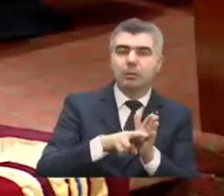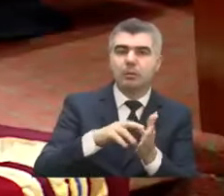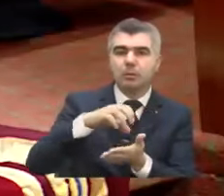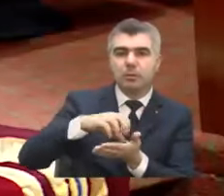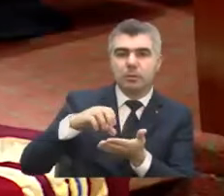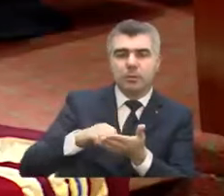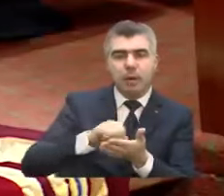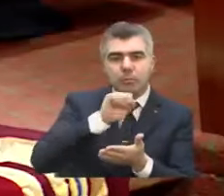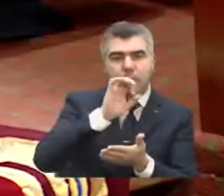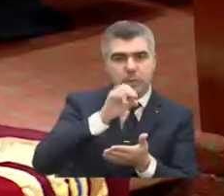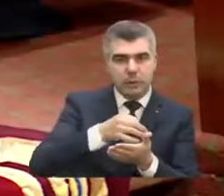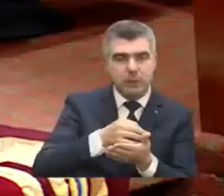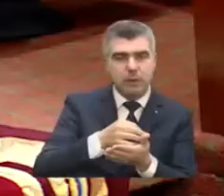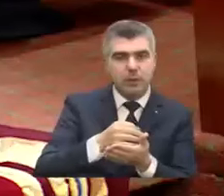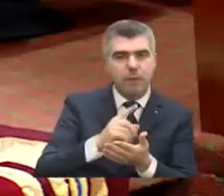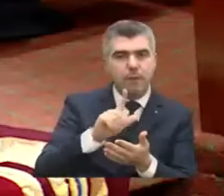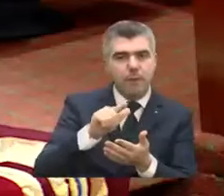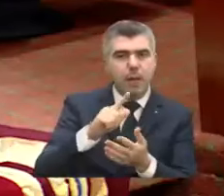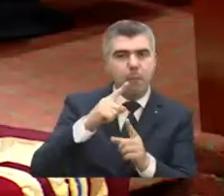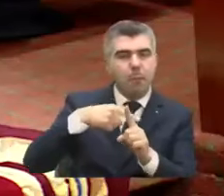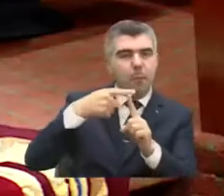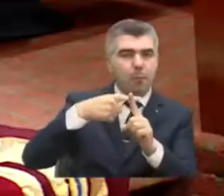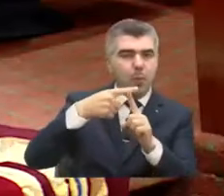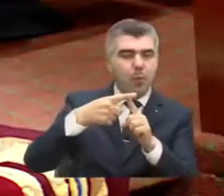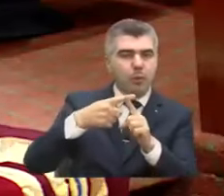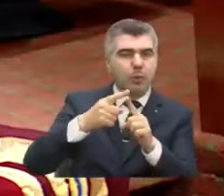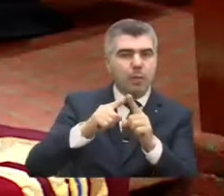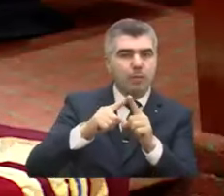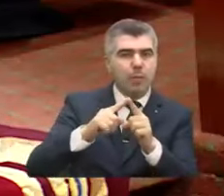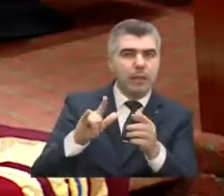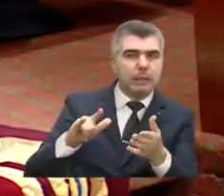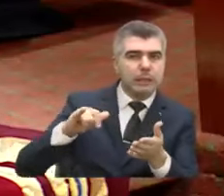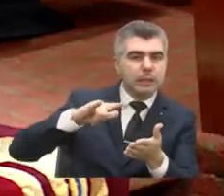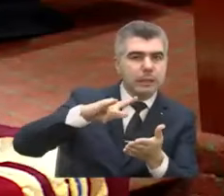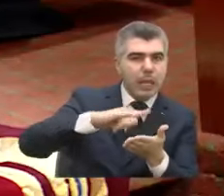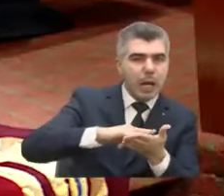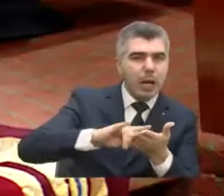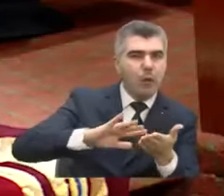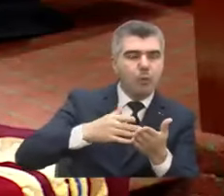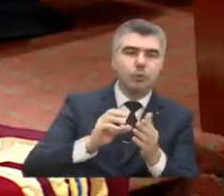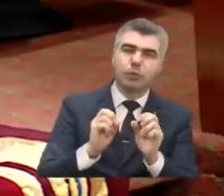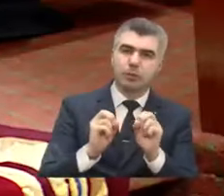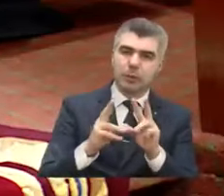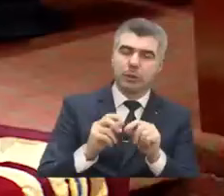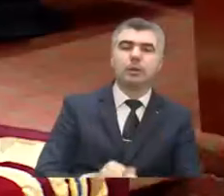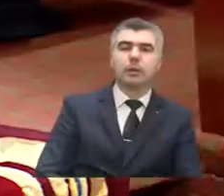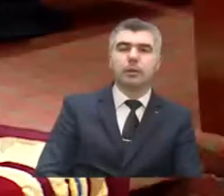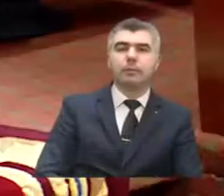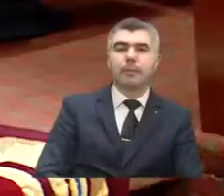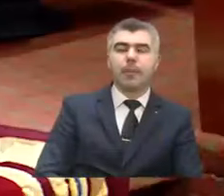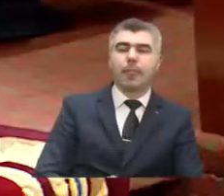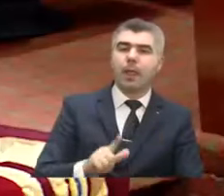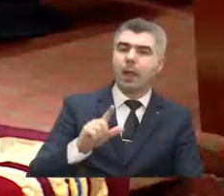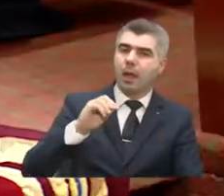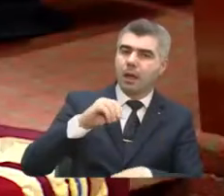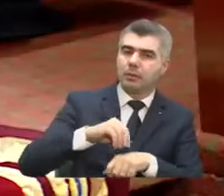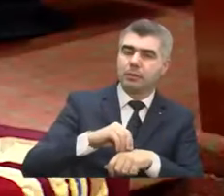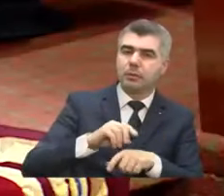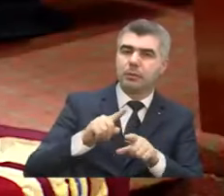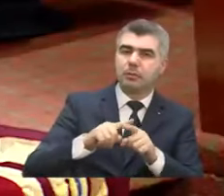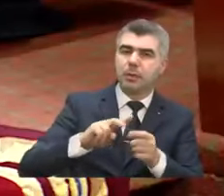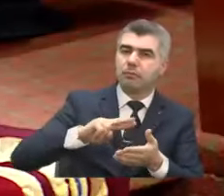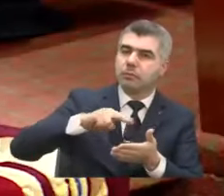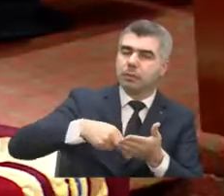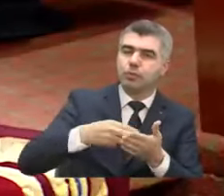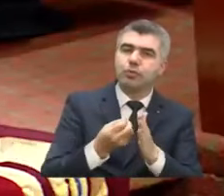في ذلك وترغب في زيادة في عدد الخطوط والطائرات التي تربطها، وكذلك هناك تم ترخيص